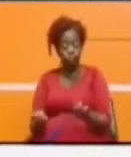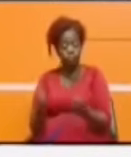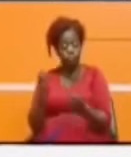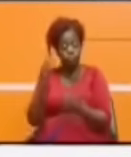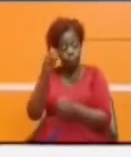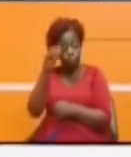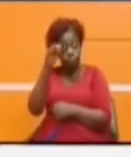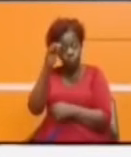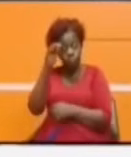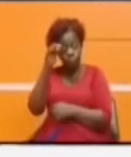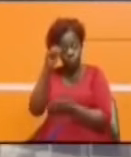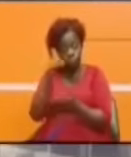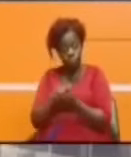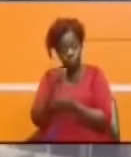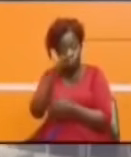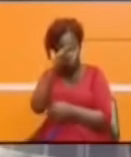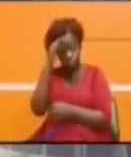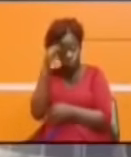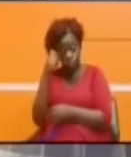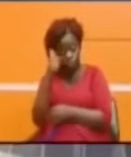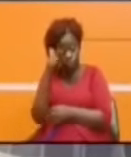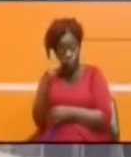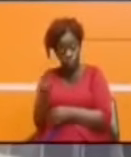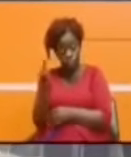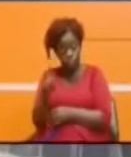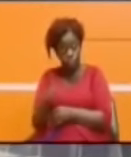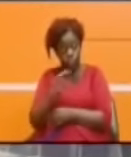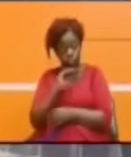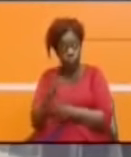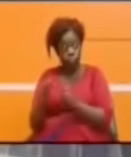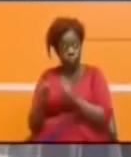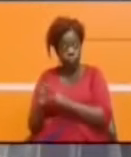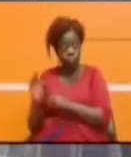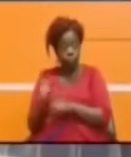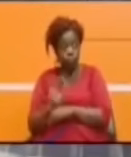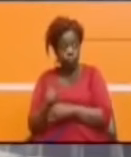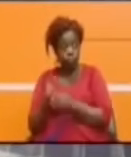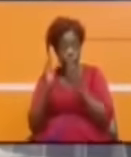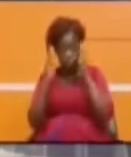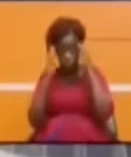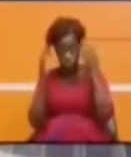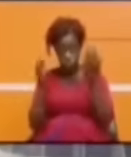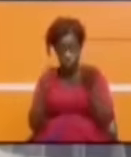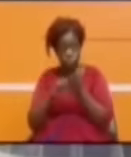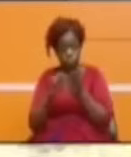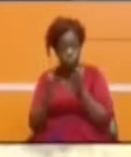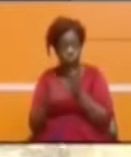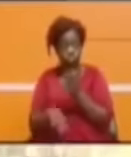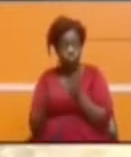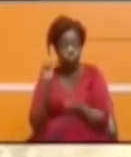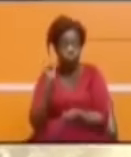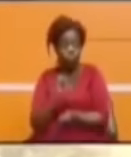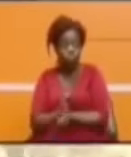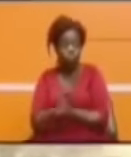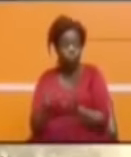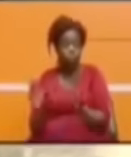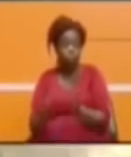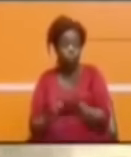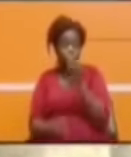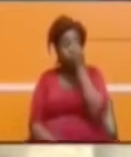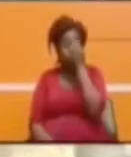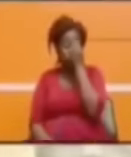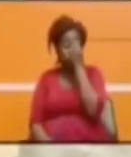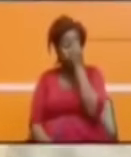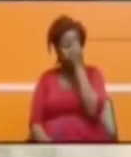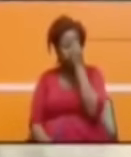ewano tubasanze wano mbukyamu ffe nga security committee tetubamanyi, ekitegeeza nti tugenda bavunaana. Kizawire